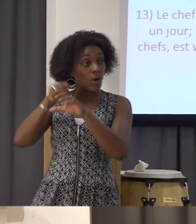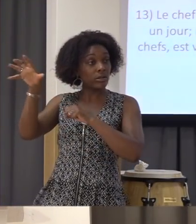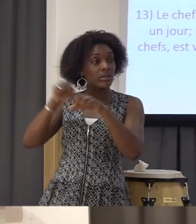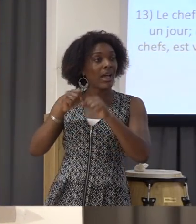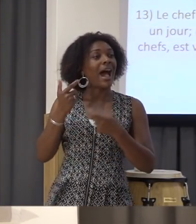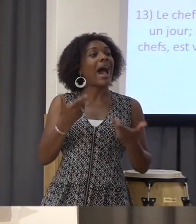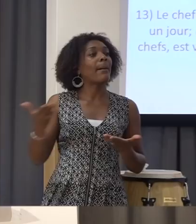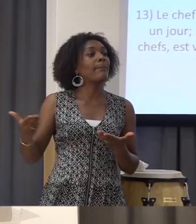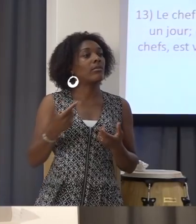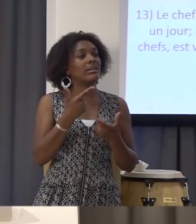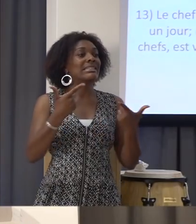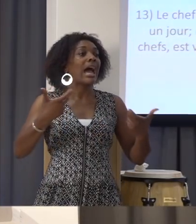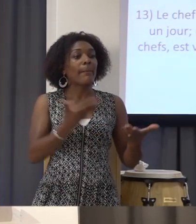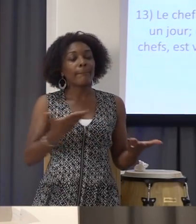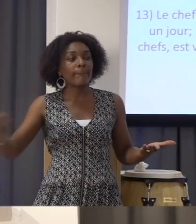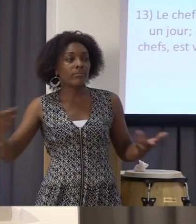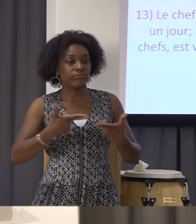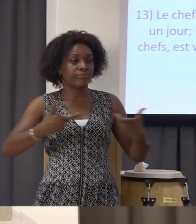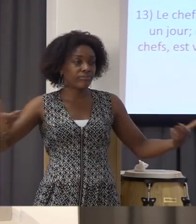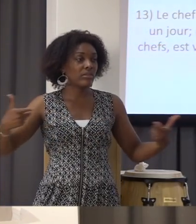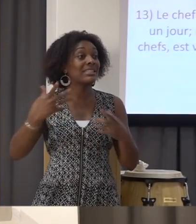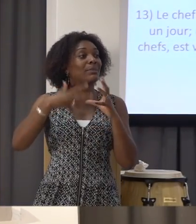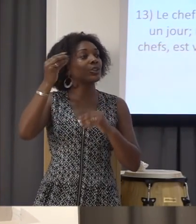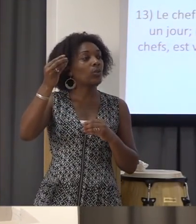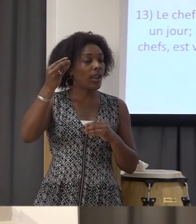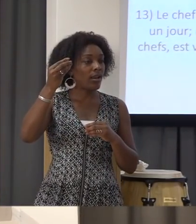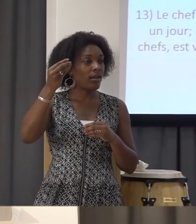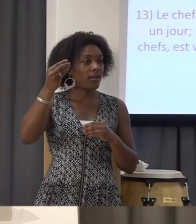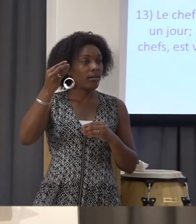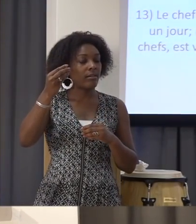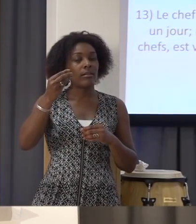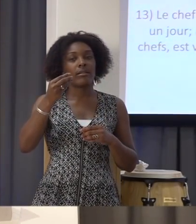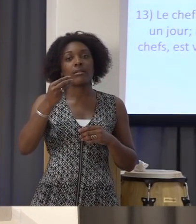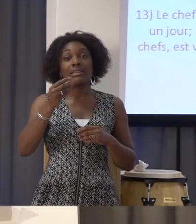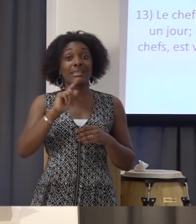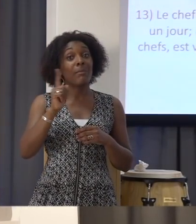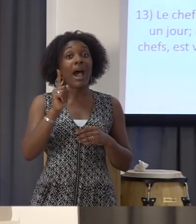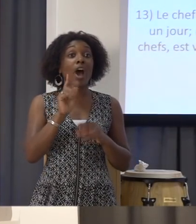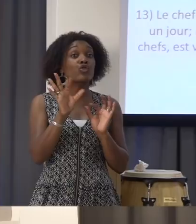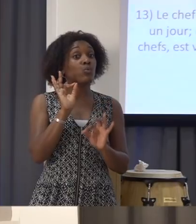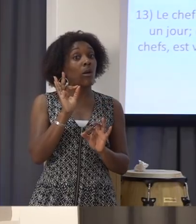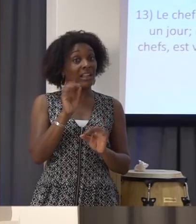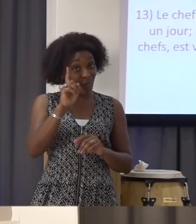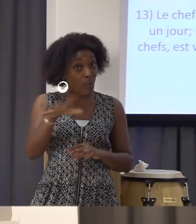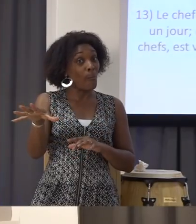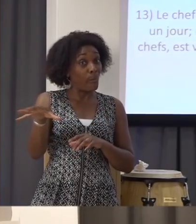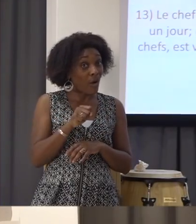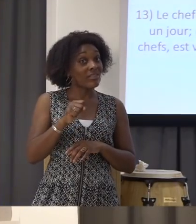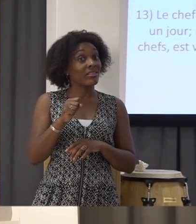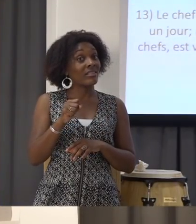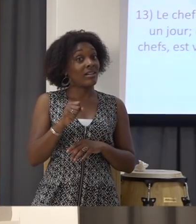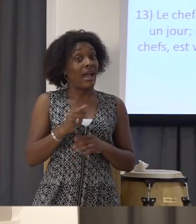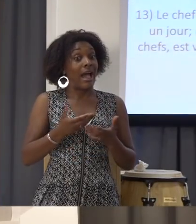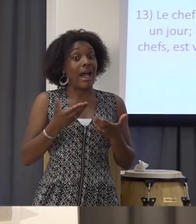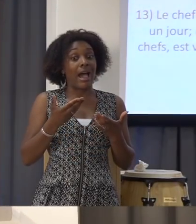Hein. Ce n'est plus une option pour l'Église. Prendre les armes est devenu